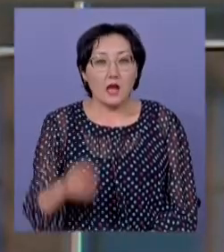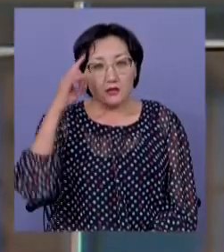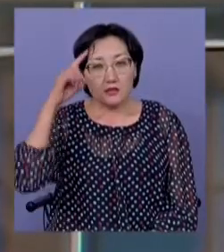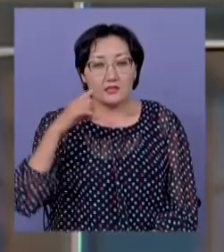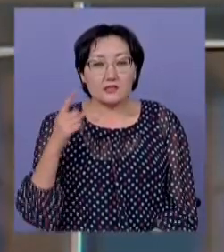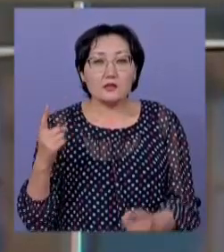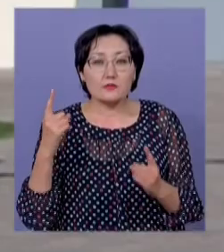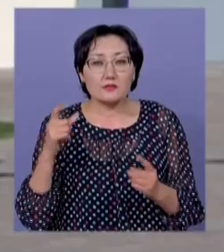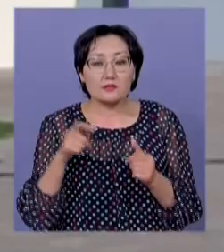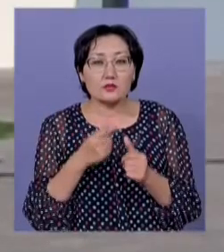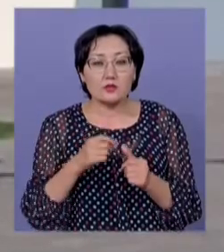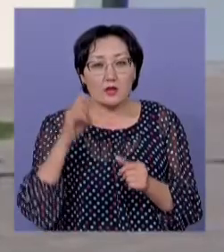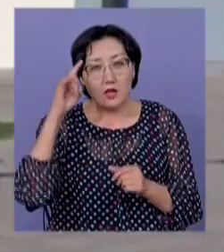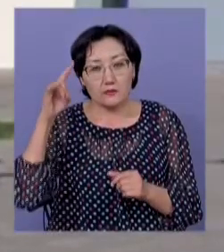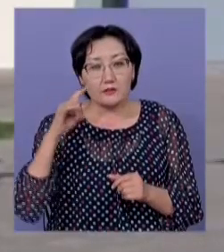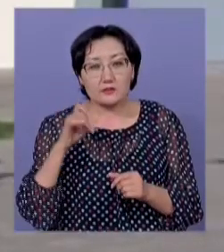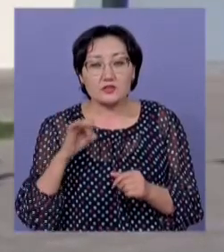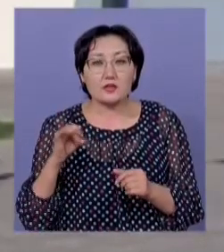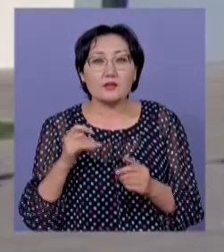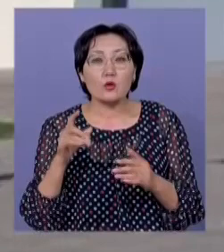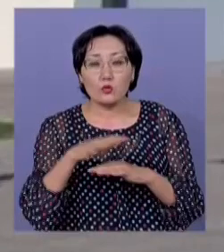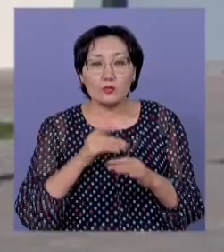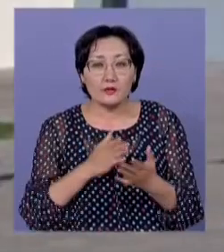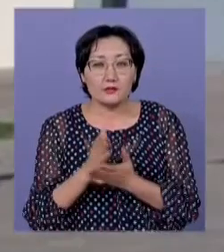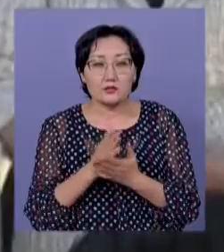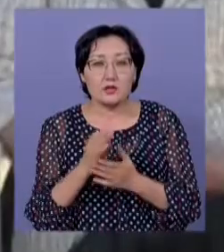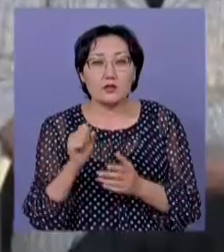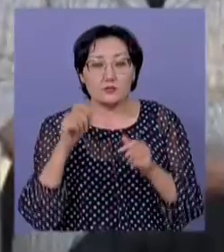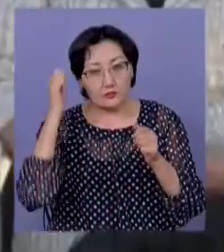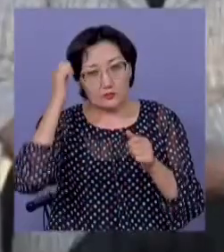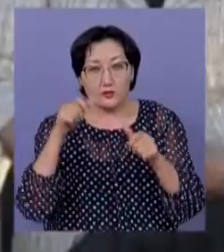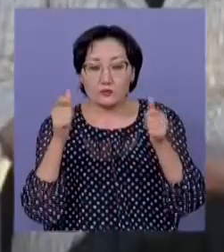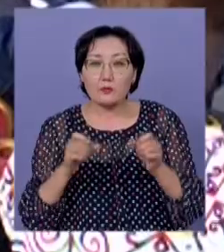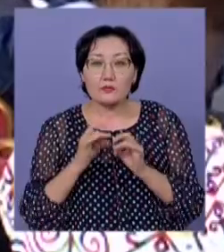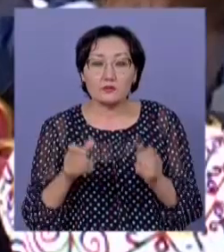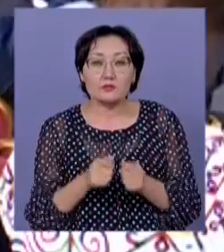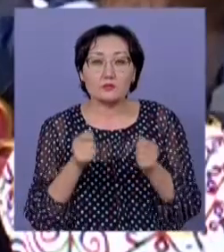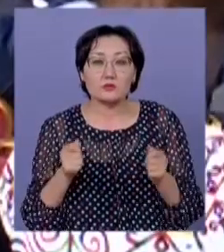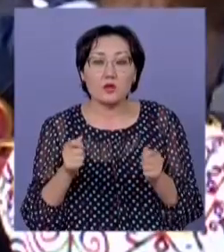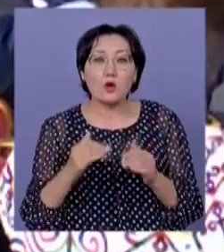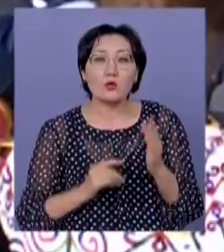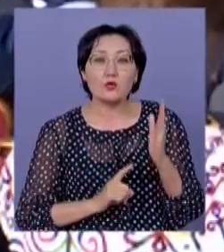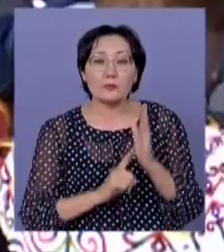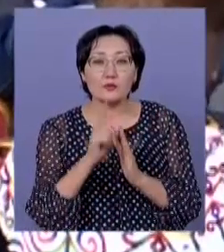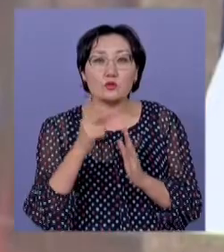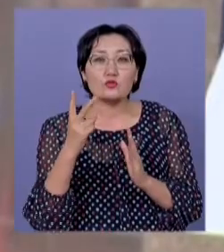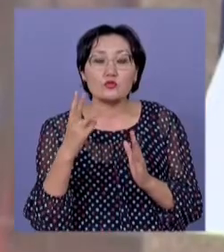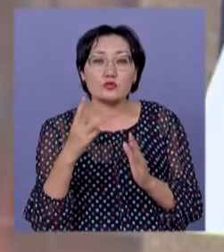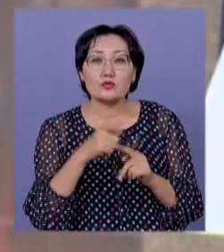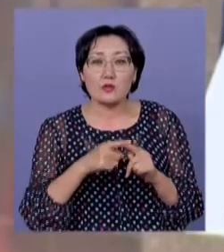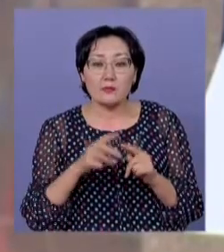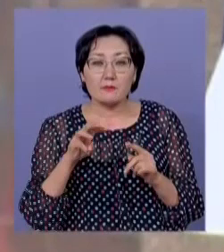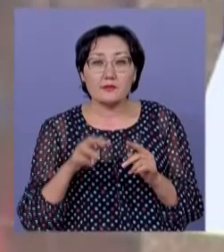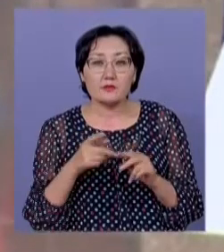Қазақтың абыз атанған мемлекет және қоғам қайраткері Әбіш Кекілбайұлының ескерткіші салтанатты түрде ашылды. Оның биіктігі 3,5 метр. Осыны